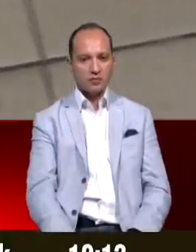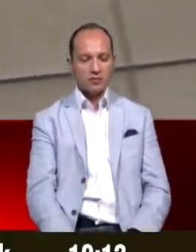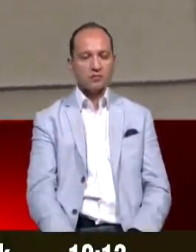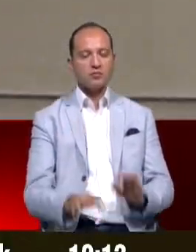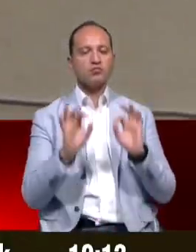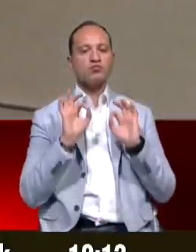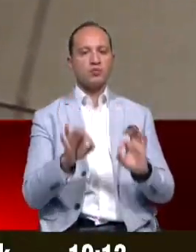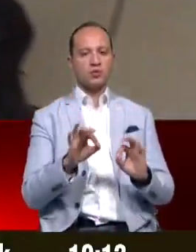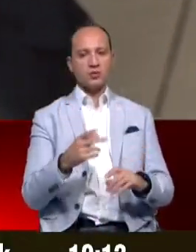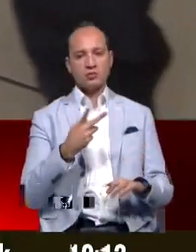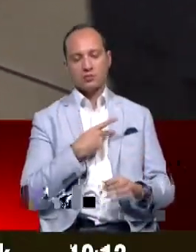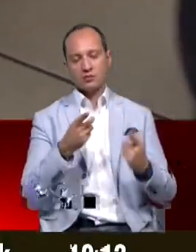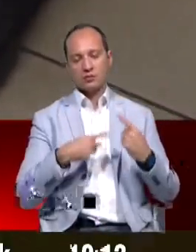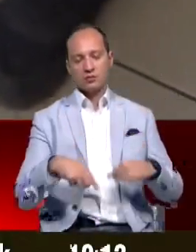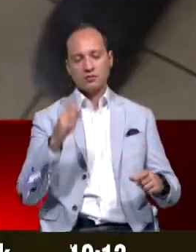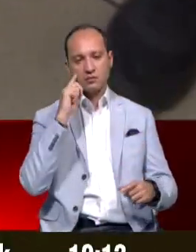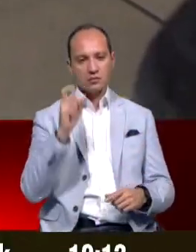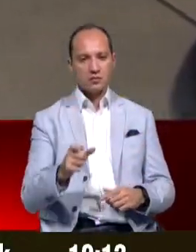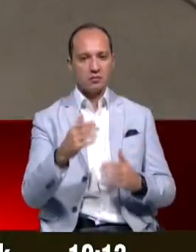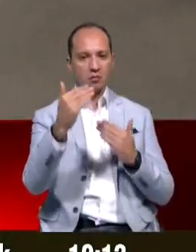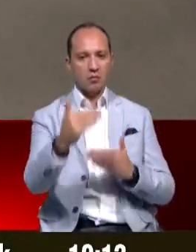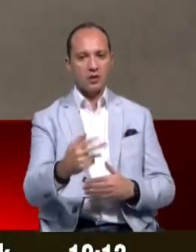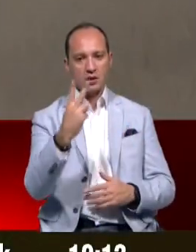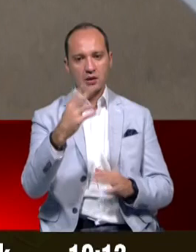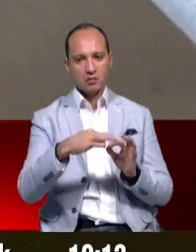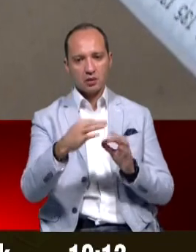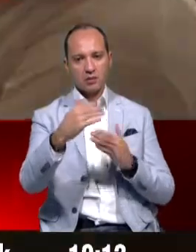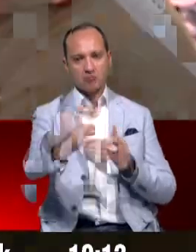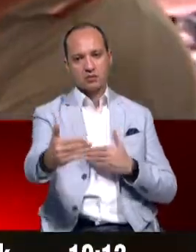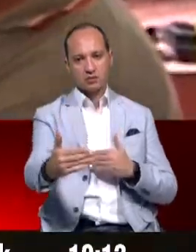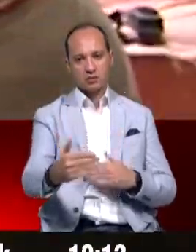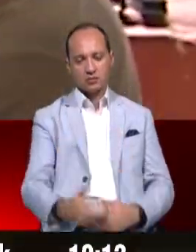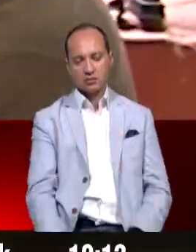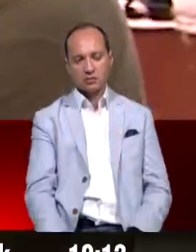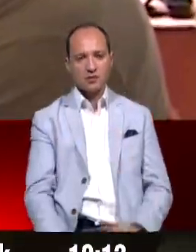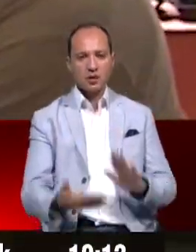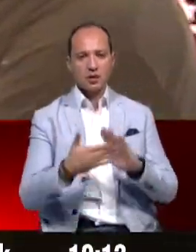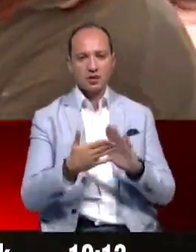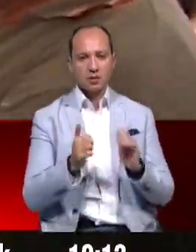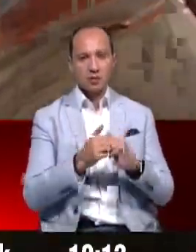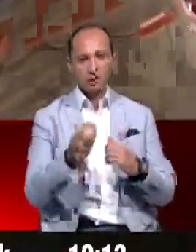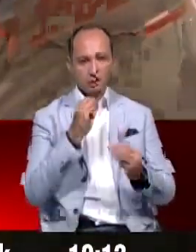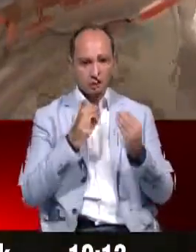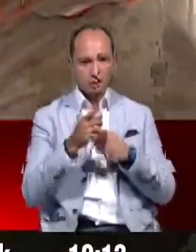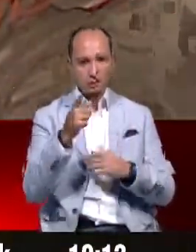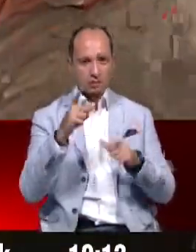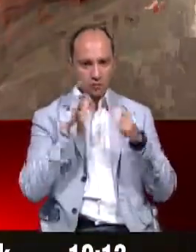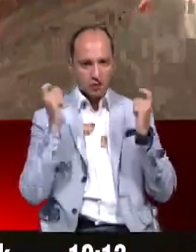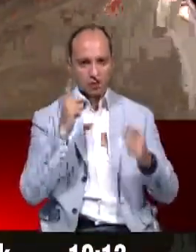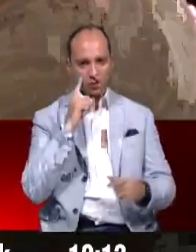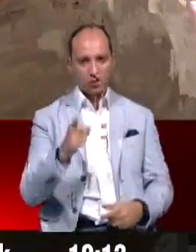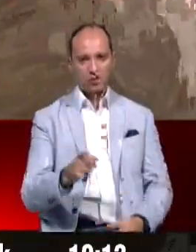Mutlaka ve mutlaka bizim çevremizdeki insanlarla olan mesafemizi 2 metreye çıkartmamız lazım. Yani arkadaşınızla birlikte yemek yiyorsunuz. Siz de maske